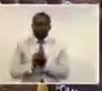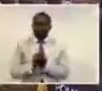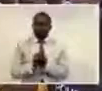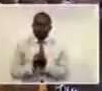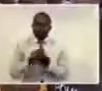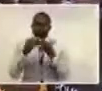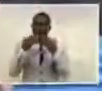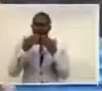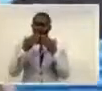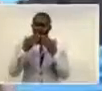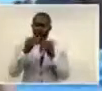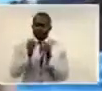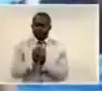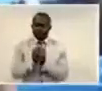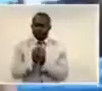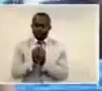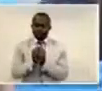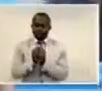murakoze